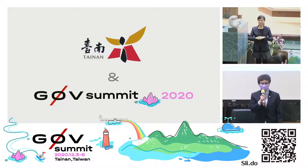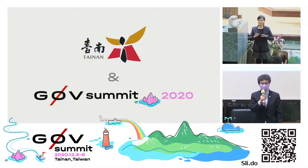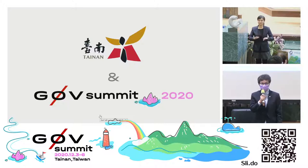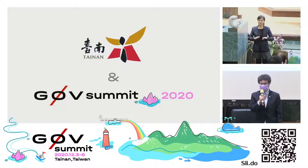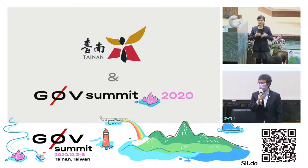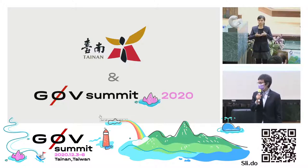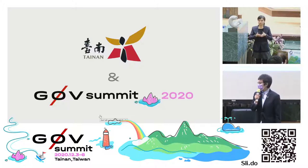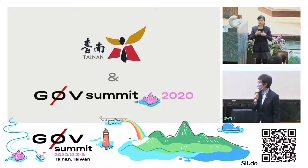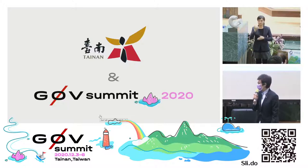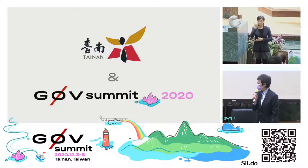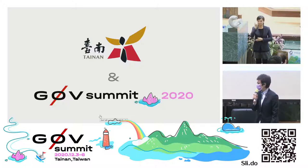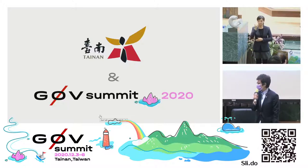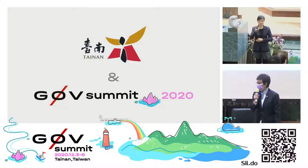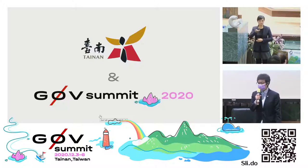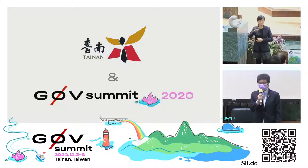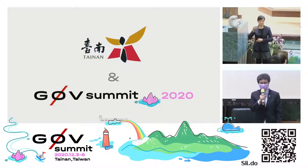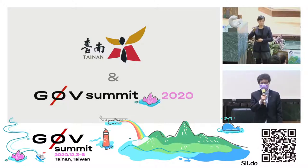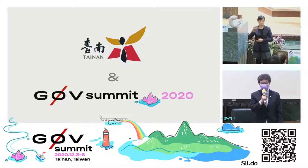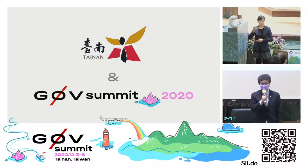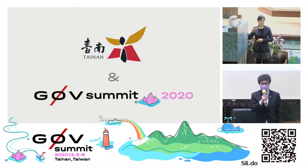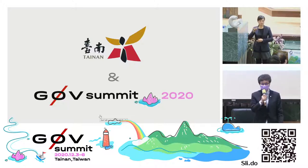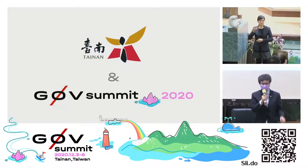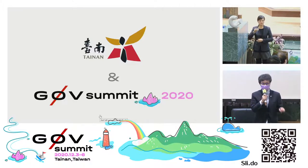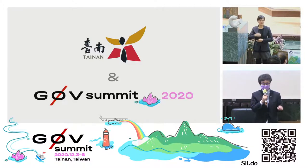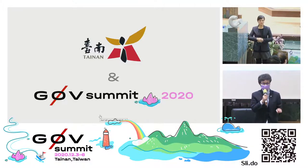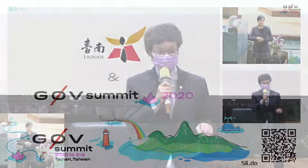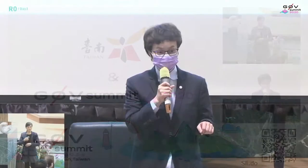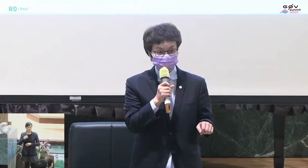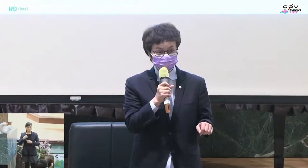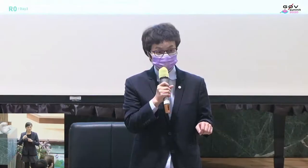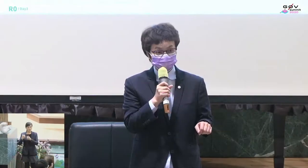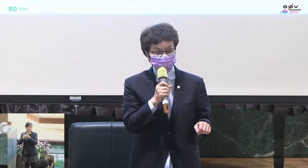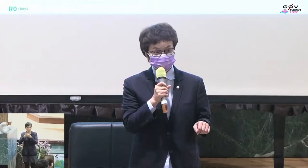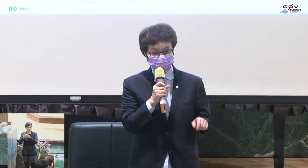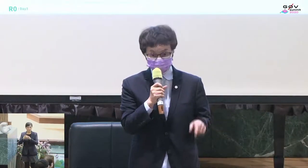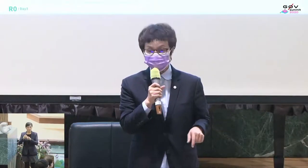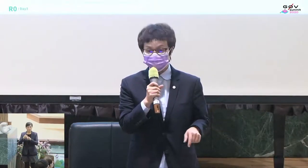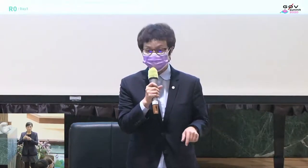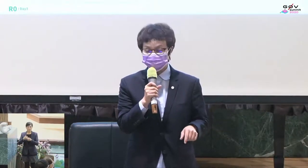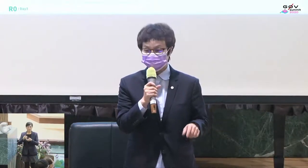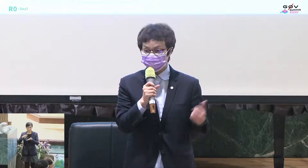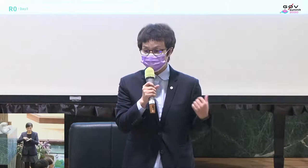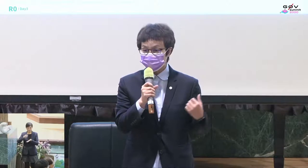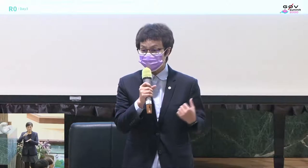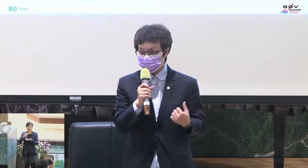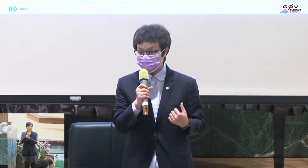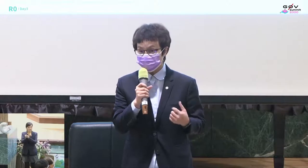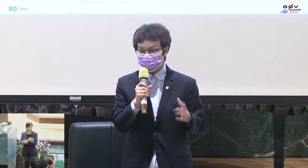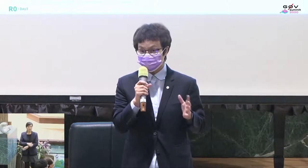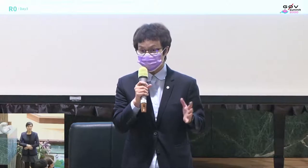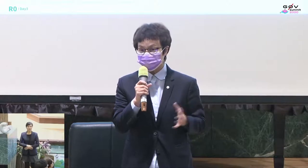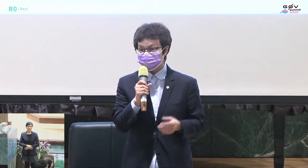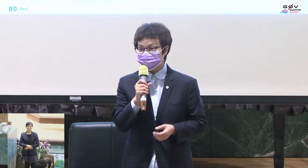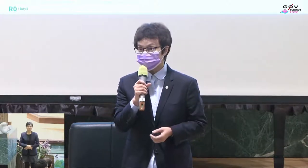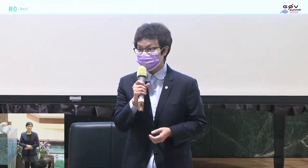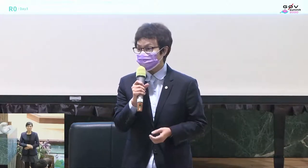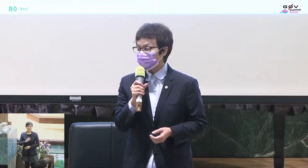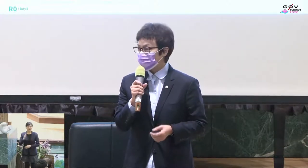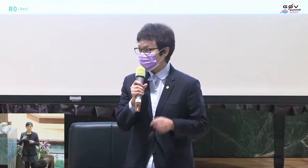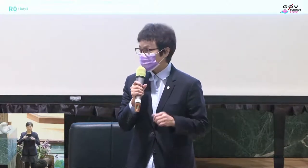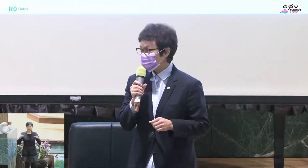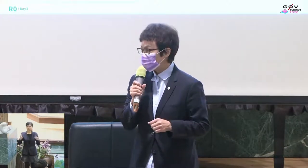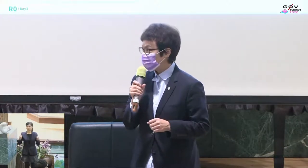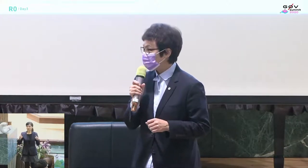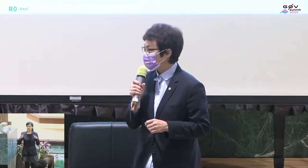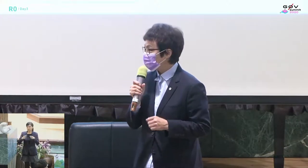要的，我们在之前大概就是在那个 Hexon 的时候就已经在台南市办理过一次，虽然是在无缘，规模没有这么